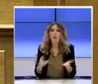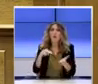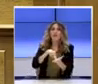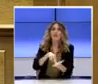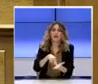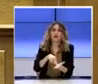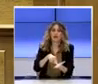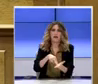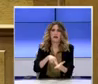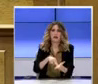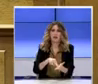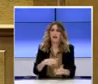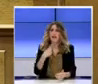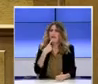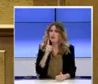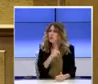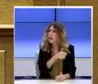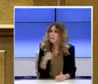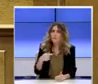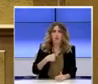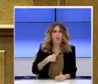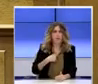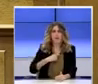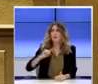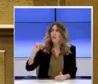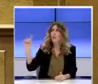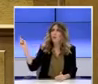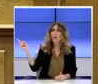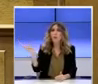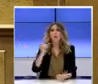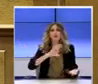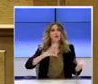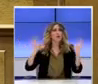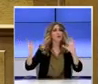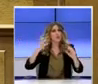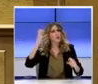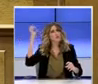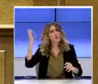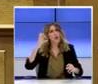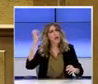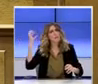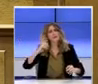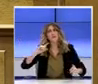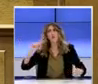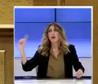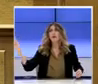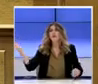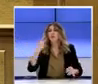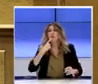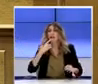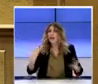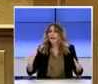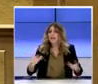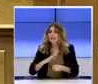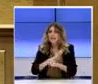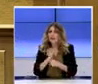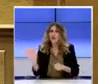συνομολογούν ότι όχι μόνο δεν ξεμπερδέψαμε με την πανδημία, αλλά τα δύσκολα είναι μπροστά